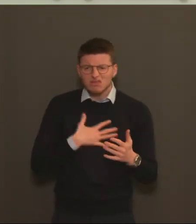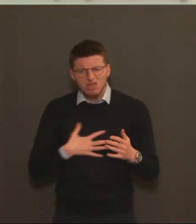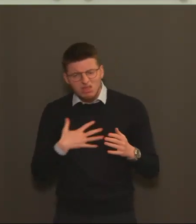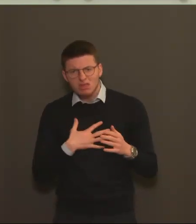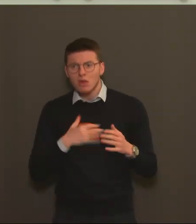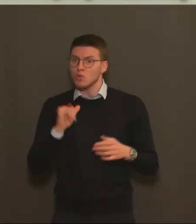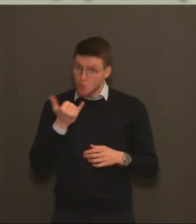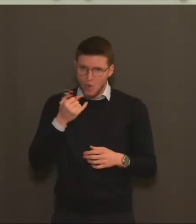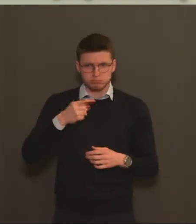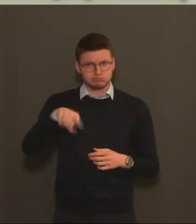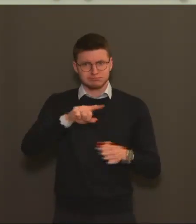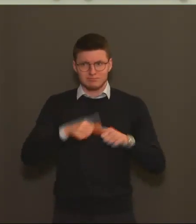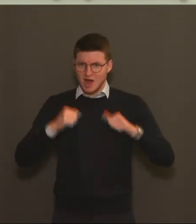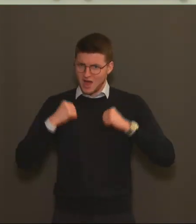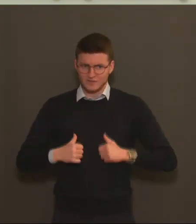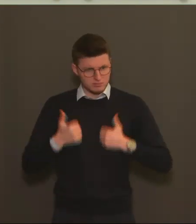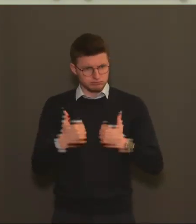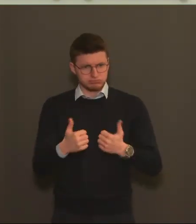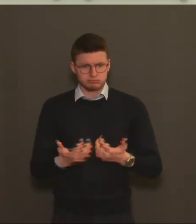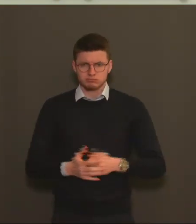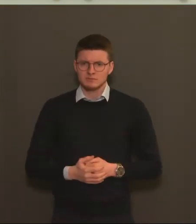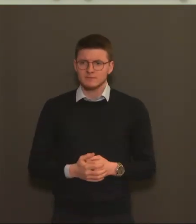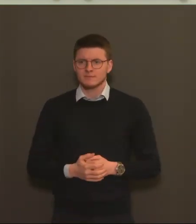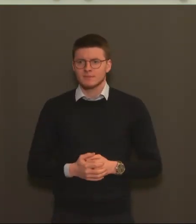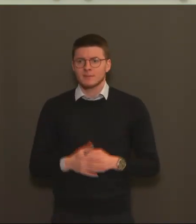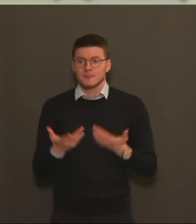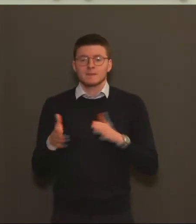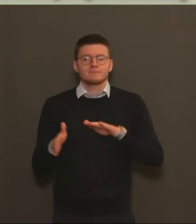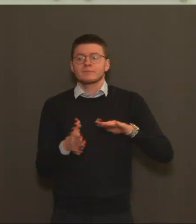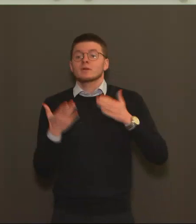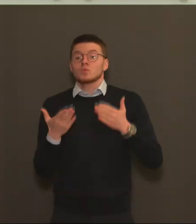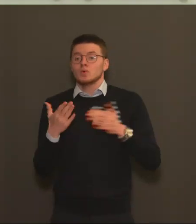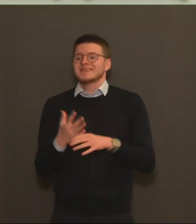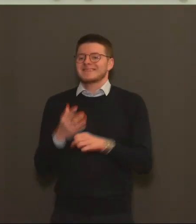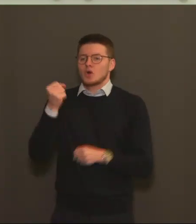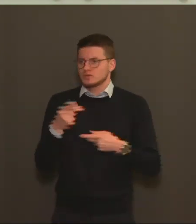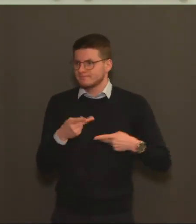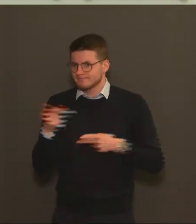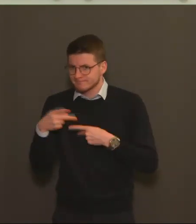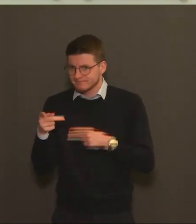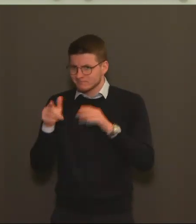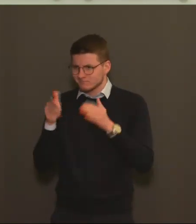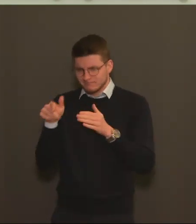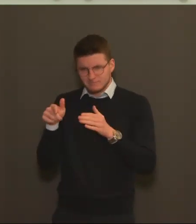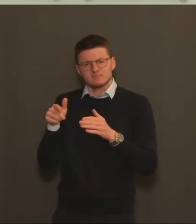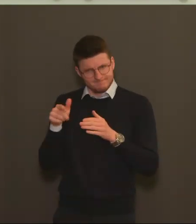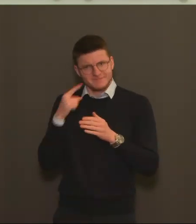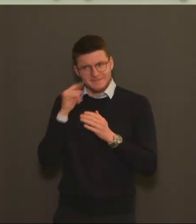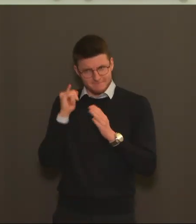De ziekenhuisopnames nemen weliswaar nog steeds toe. De voorbije 7 dagen waren er